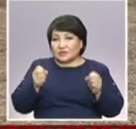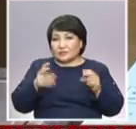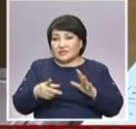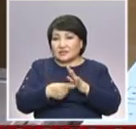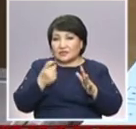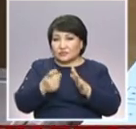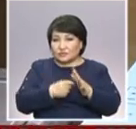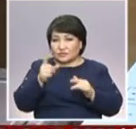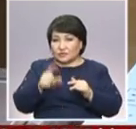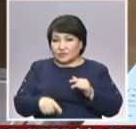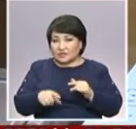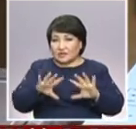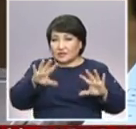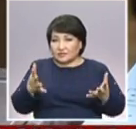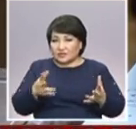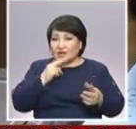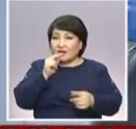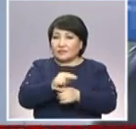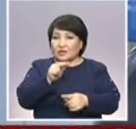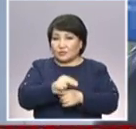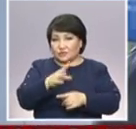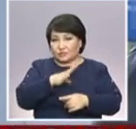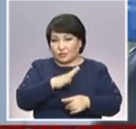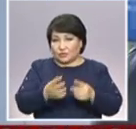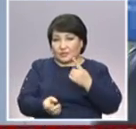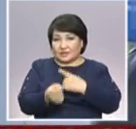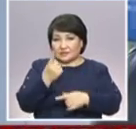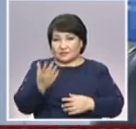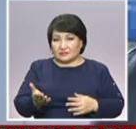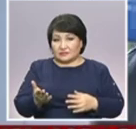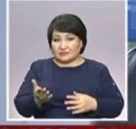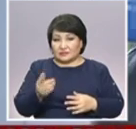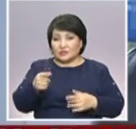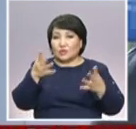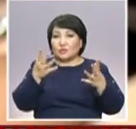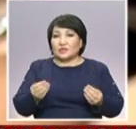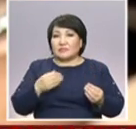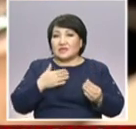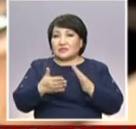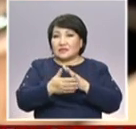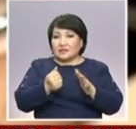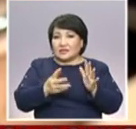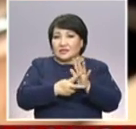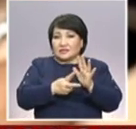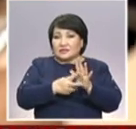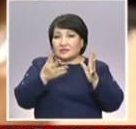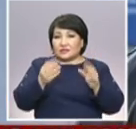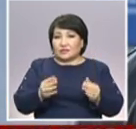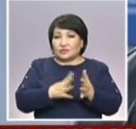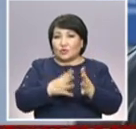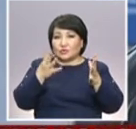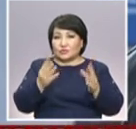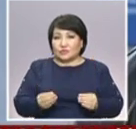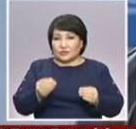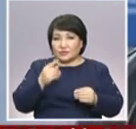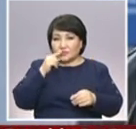тергеуші аяқ асты айыпталушы болып шыға келген. Сол күні мен шақырттым, 8 күні, 9 күні менің үстіме арыз түскен. Тергеу